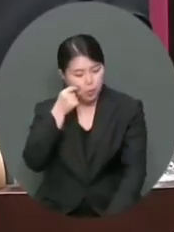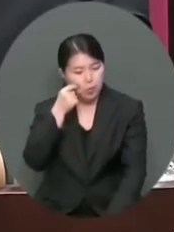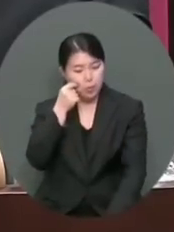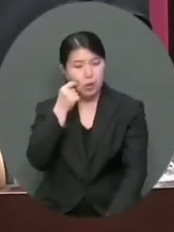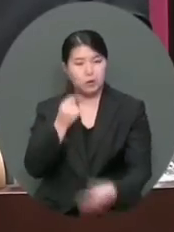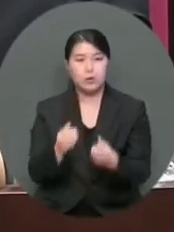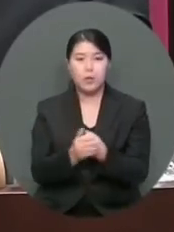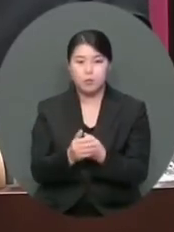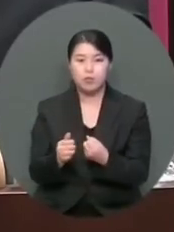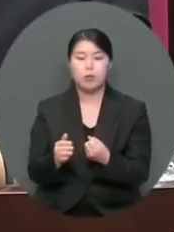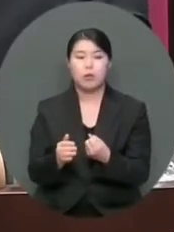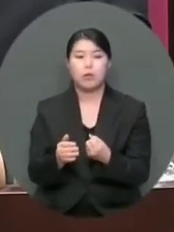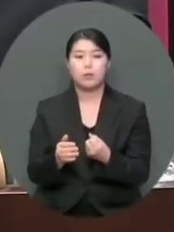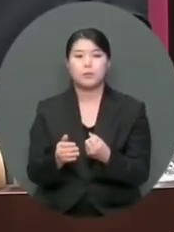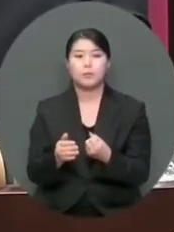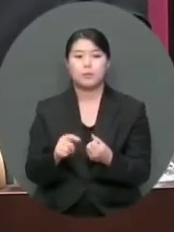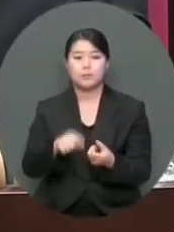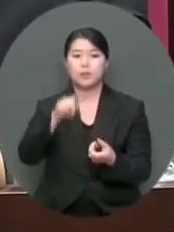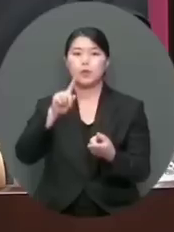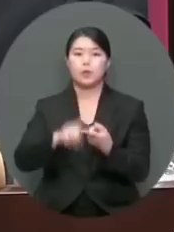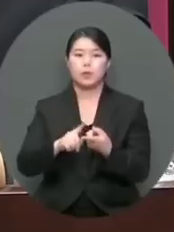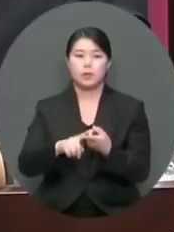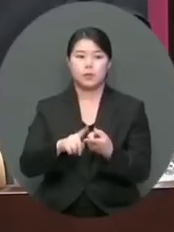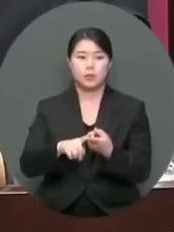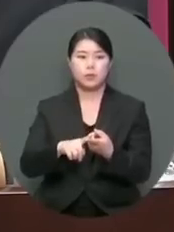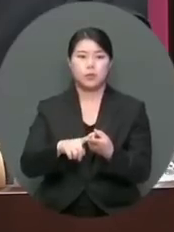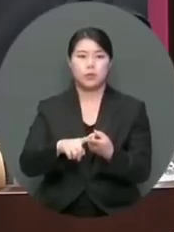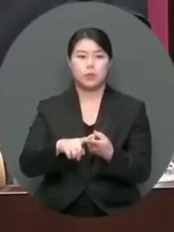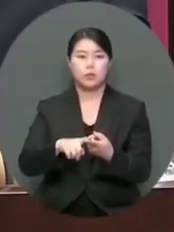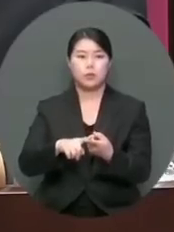그 따뜻하게 못하게 해드린 데 대한 하나의